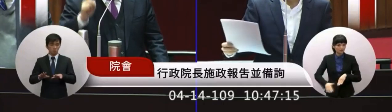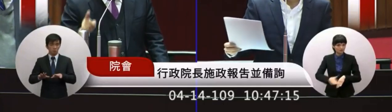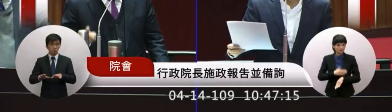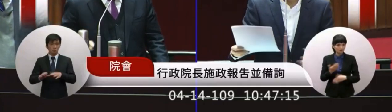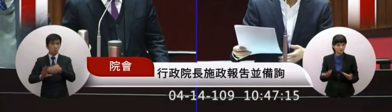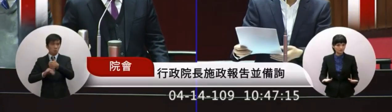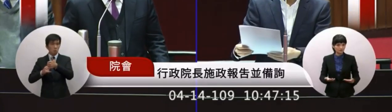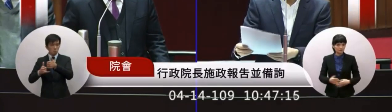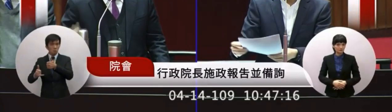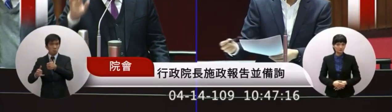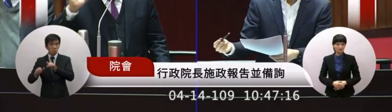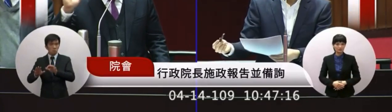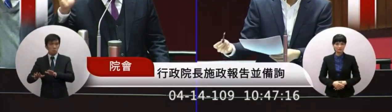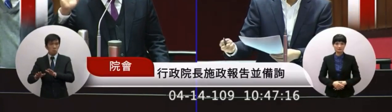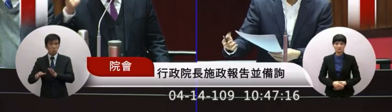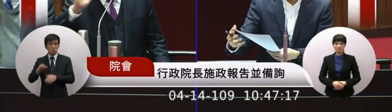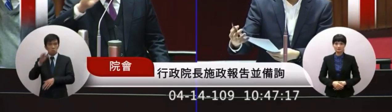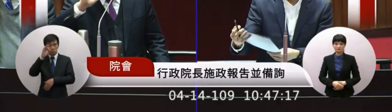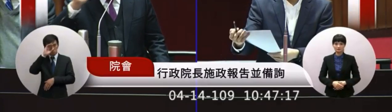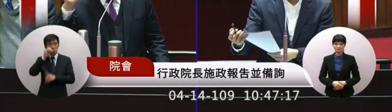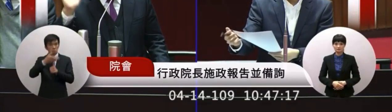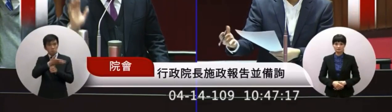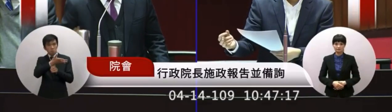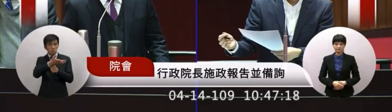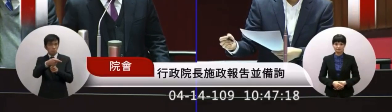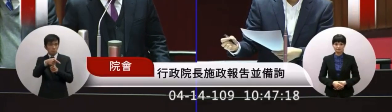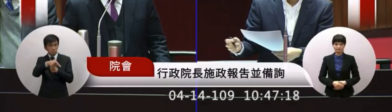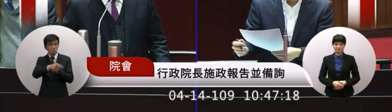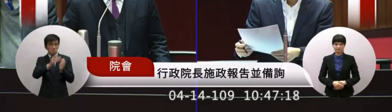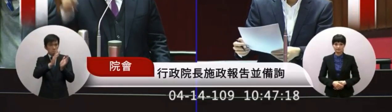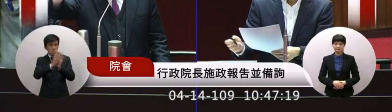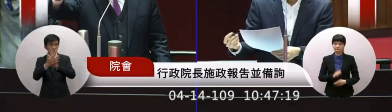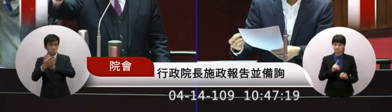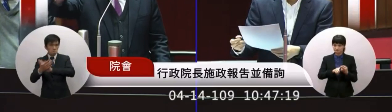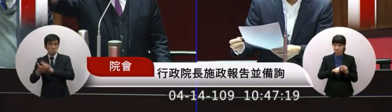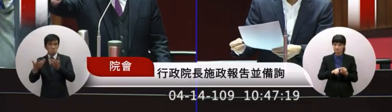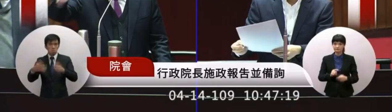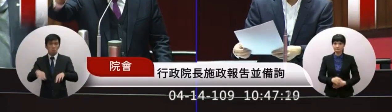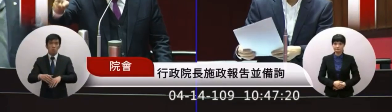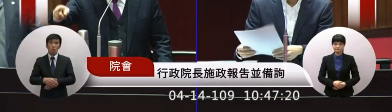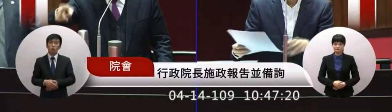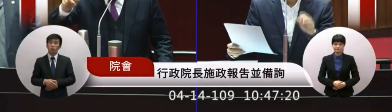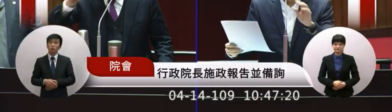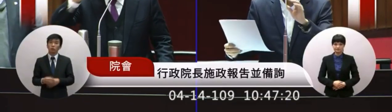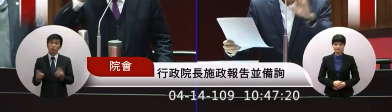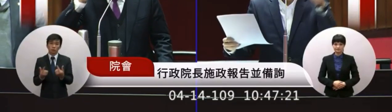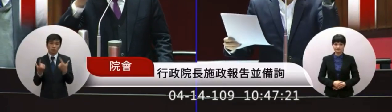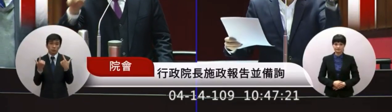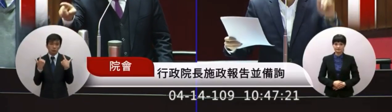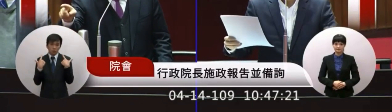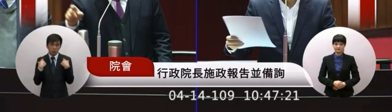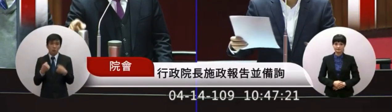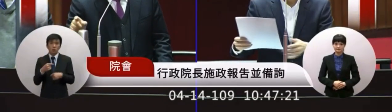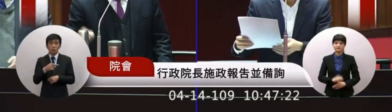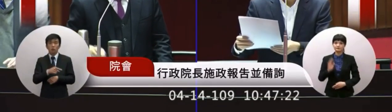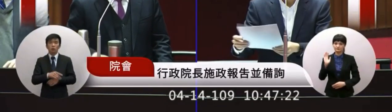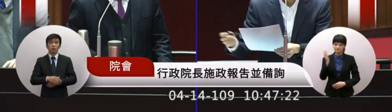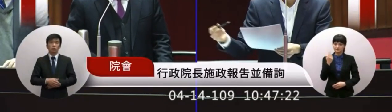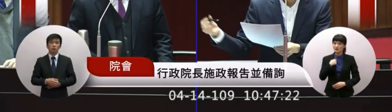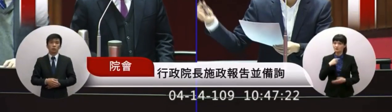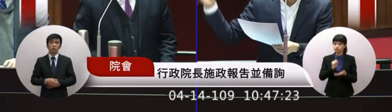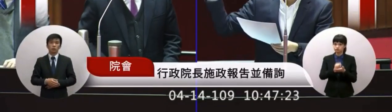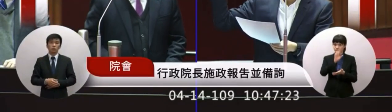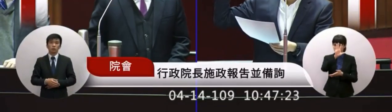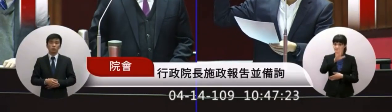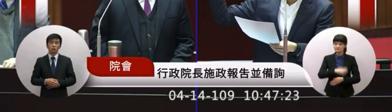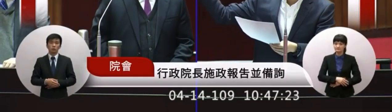看这一次疫情哦，其实中间也有好几种变化。 对， 比如原来我们都有什么事？ 我要跟你报告一